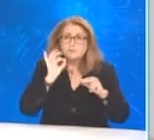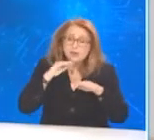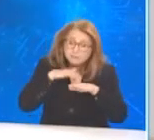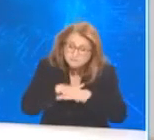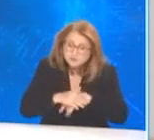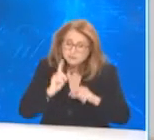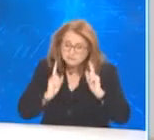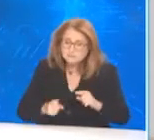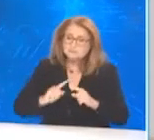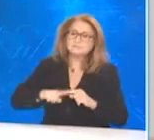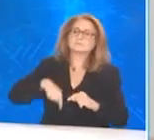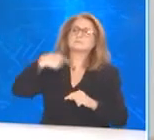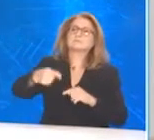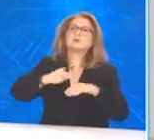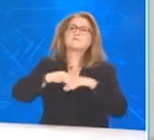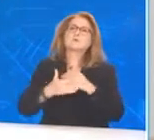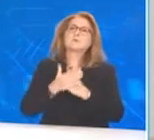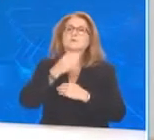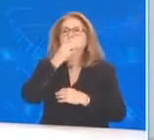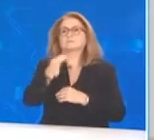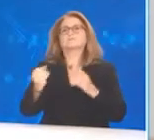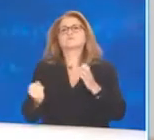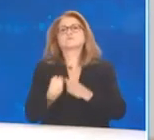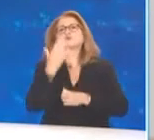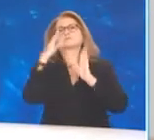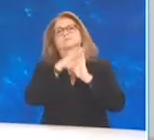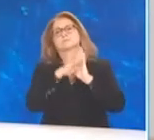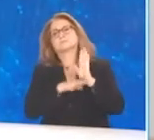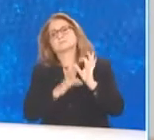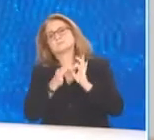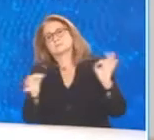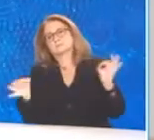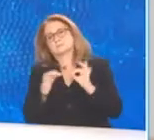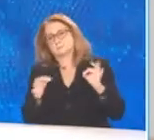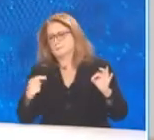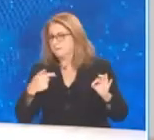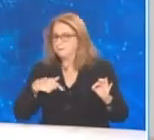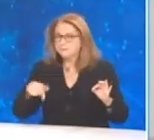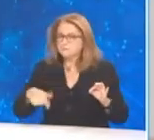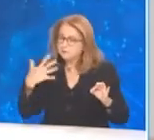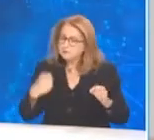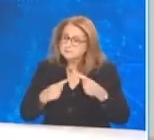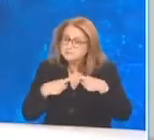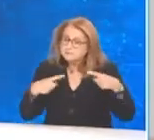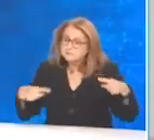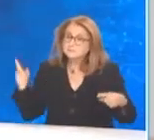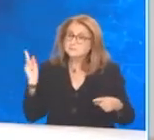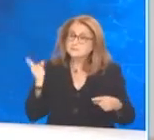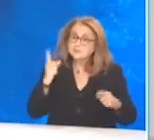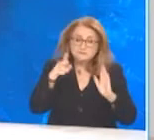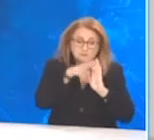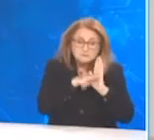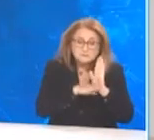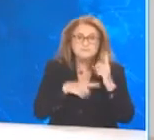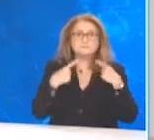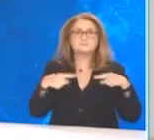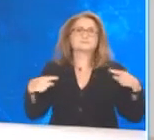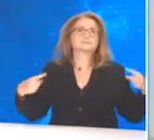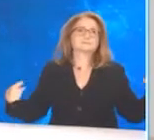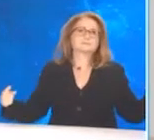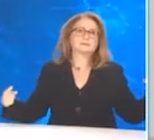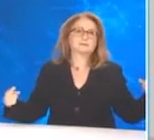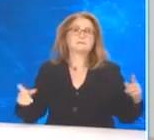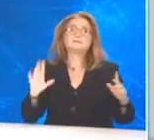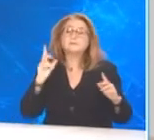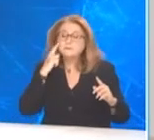καθορίζουμε την επόμενή μας κίνηση. Άρα είναι μια σύνθετη διαδικασία που βασίζεται σε πολλά διαφορετικά κριτήρια και δεδομένα, με μόνο γνώμονα να